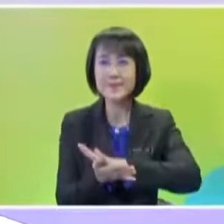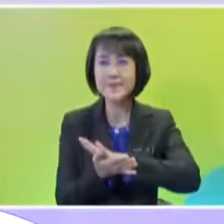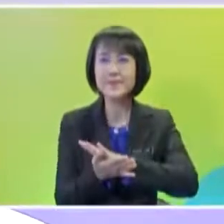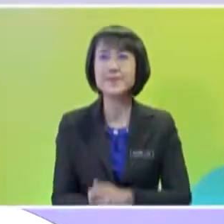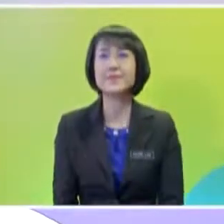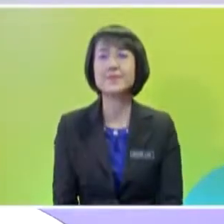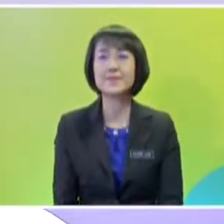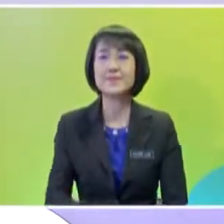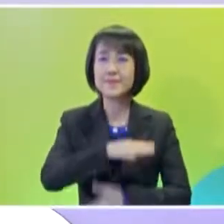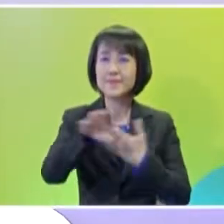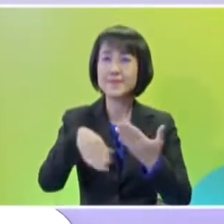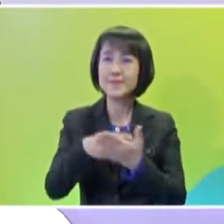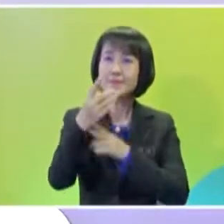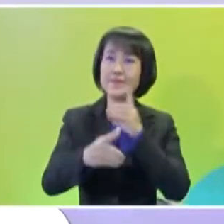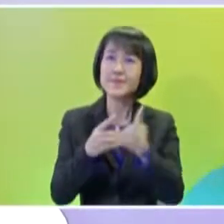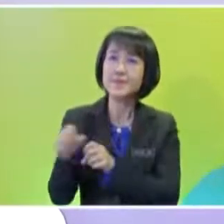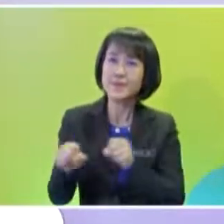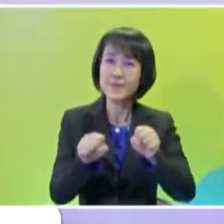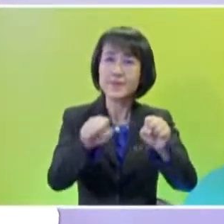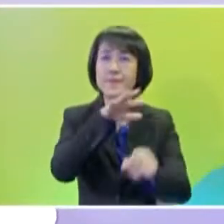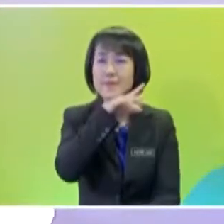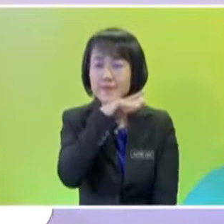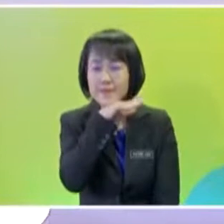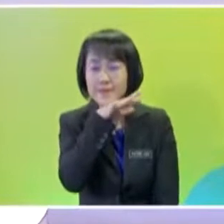seluruh dunia punya sungai